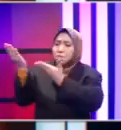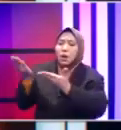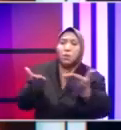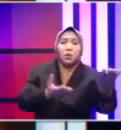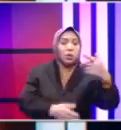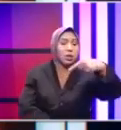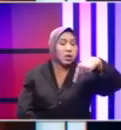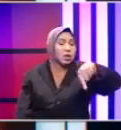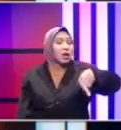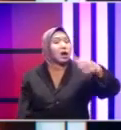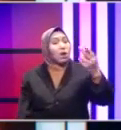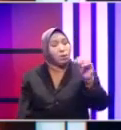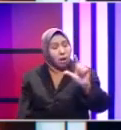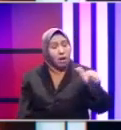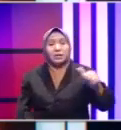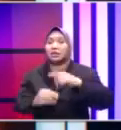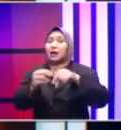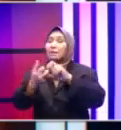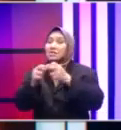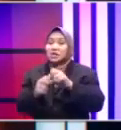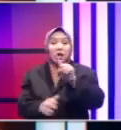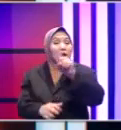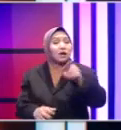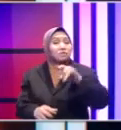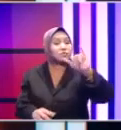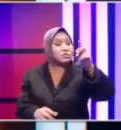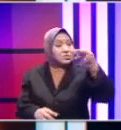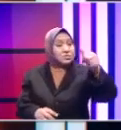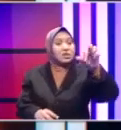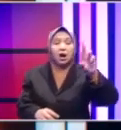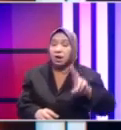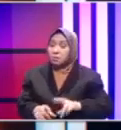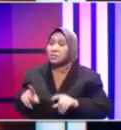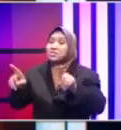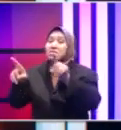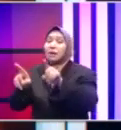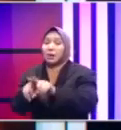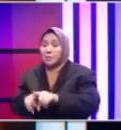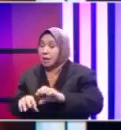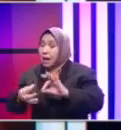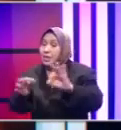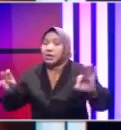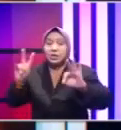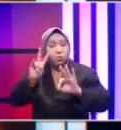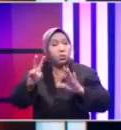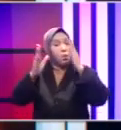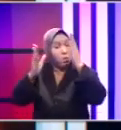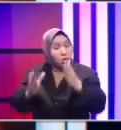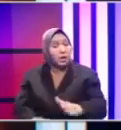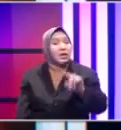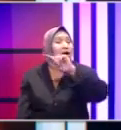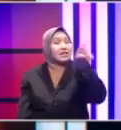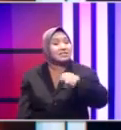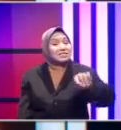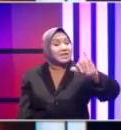yaitu tentang masalah gizi hal-hal ladzina juwahir Una minkum Nisa Impala ayat yang kedua orang-orang yang zihar